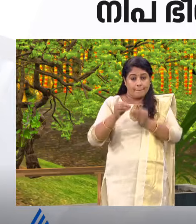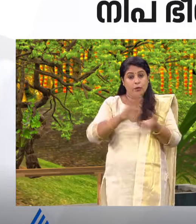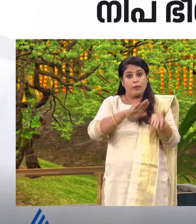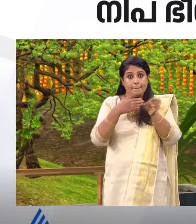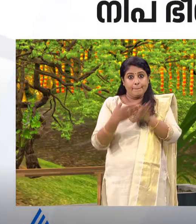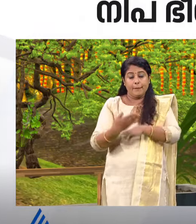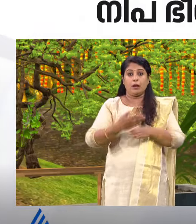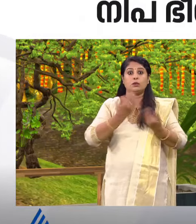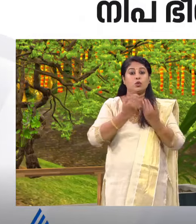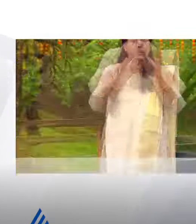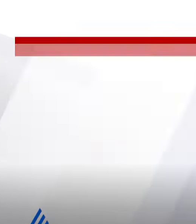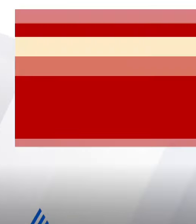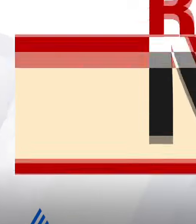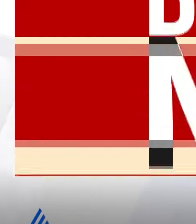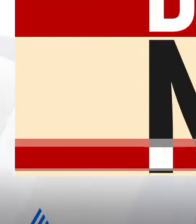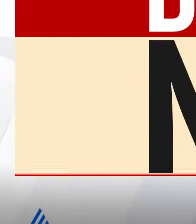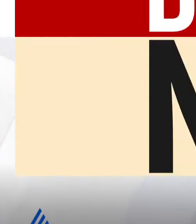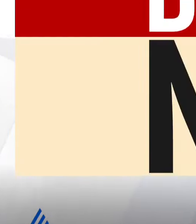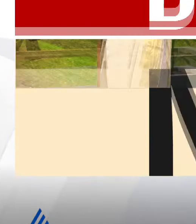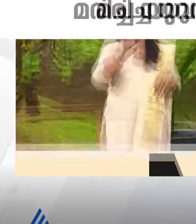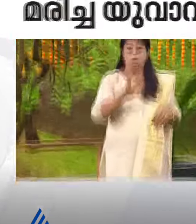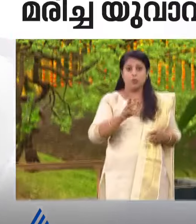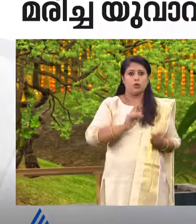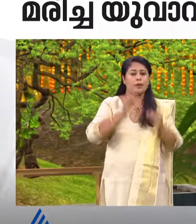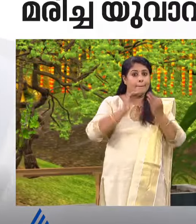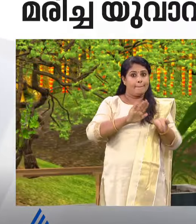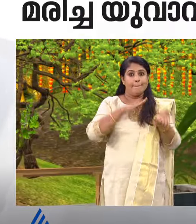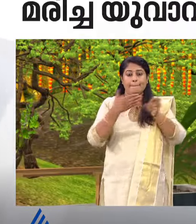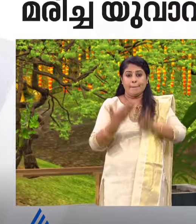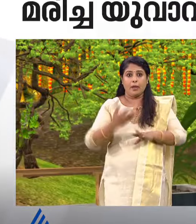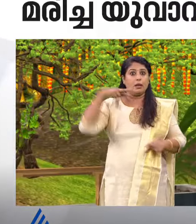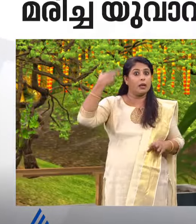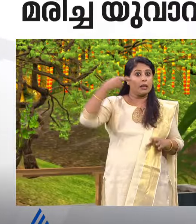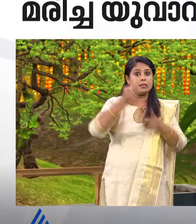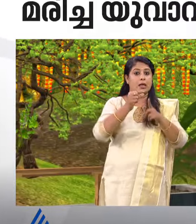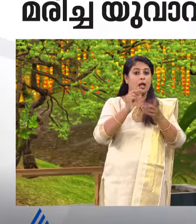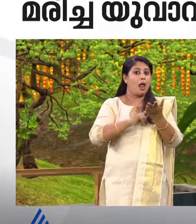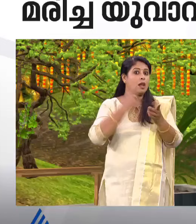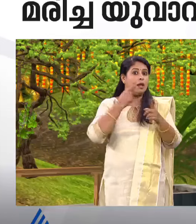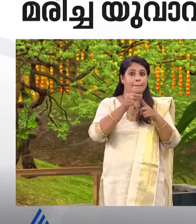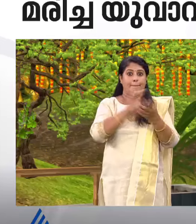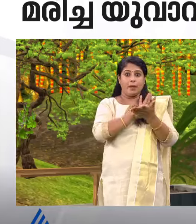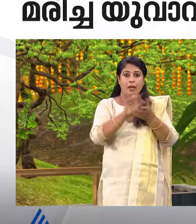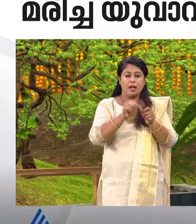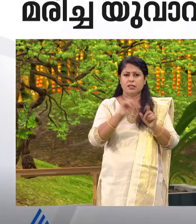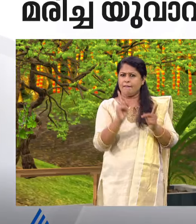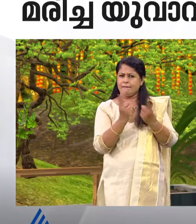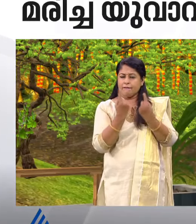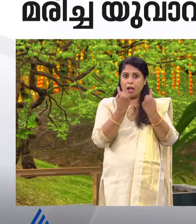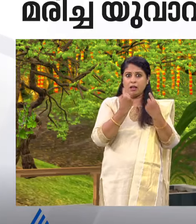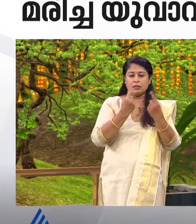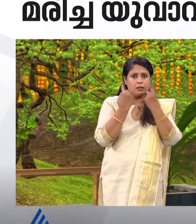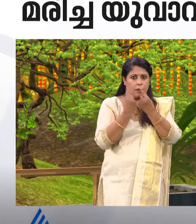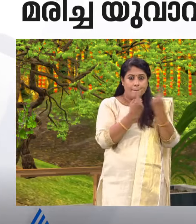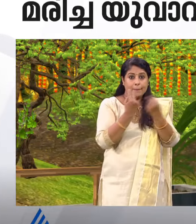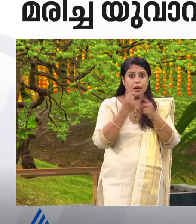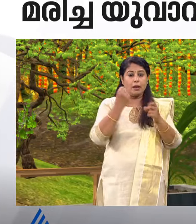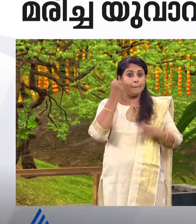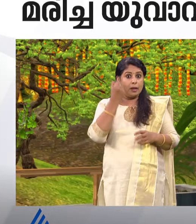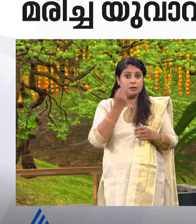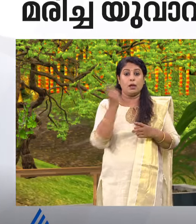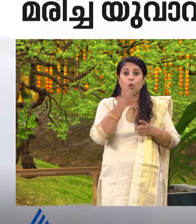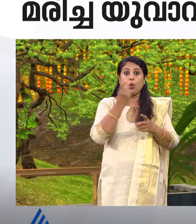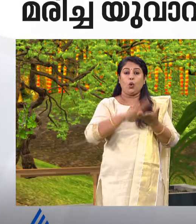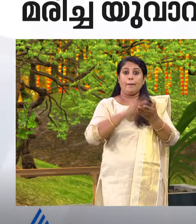വിദ്യാർത്ഥിയുടെ 23-കാരനാണ്. ഈ കുട്ടിയുടെ മരണത്തിന് കാരണം നിപയാണ് എന്ന് പ്രാഥമിക സ്ഥിരീകരണം ഉണ്ടായത് കോഴിക്കോട് മെഡിക്കൽ കോളേജ്